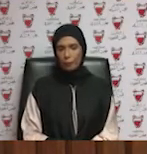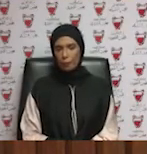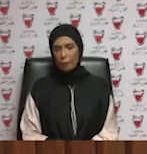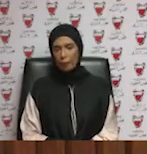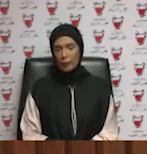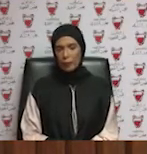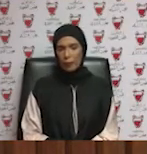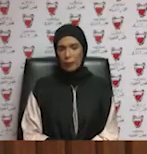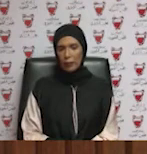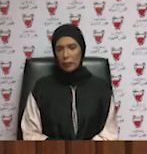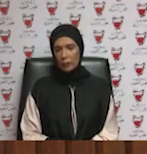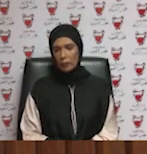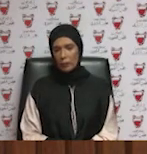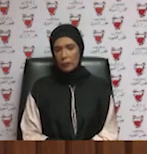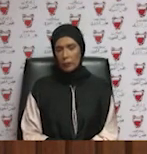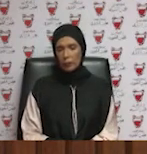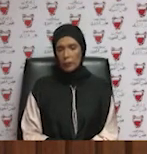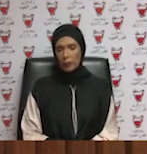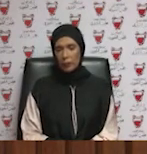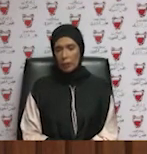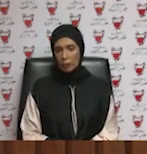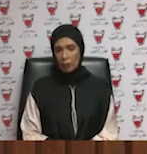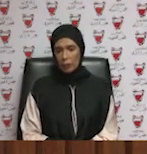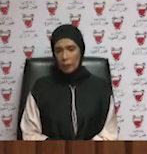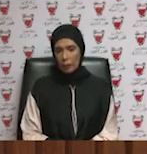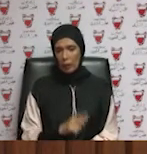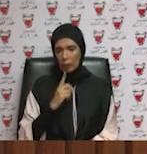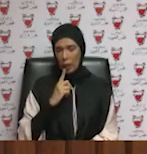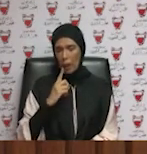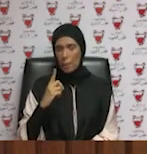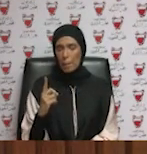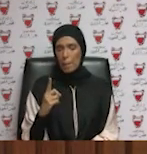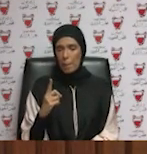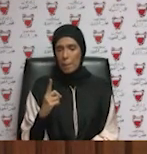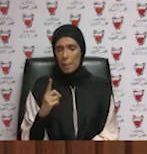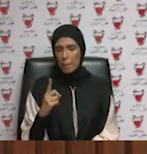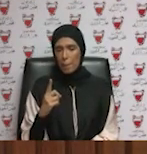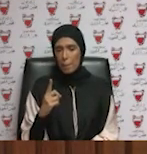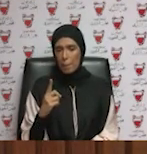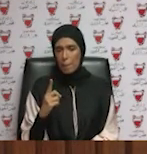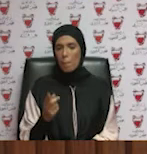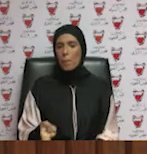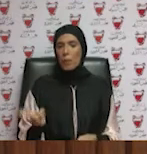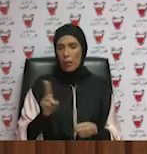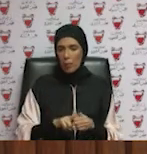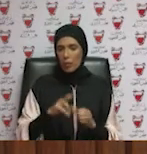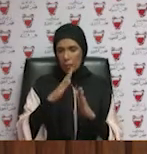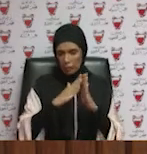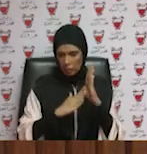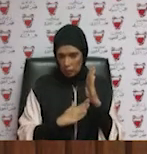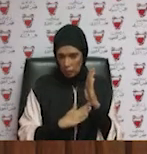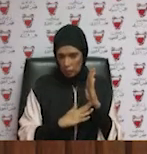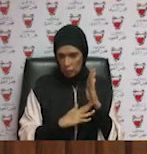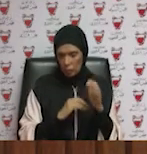لا أنا ما فهمت، هل أنت تطلبي أن إحنا نعود إلى النص كما ورد في